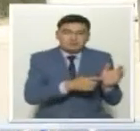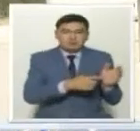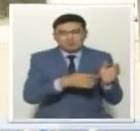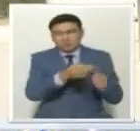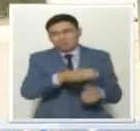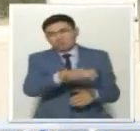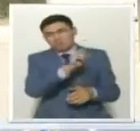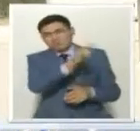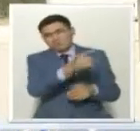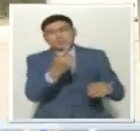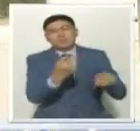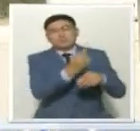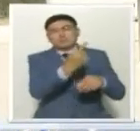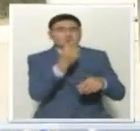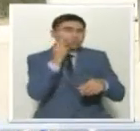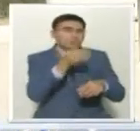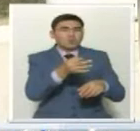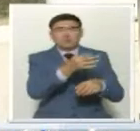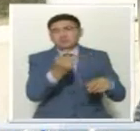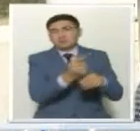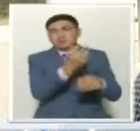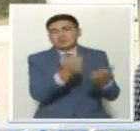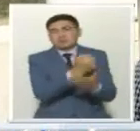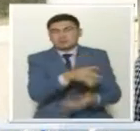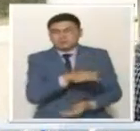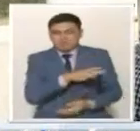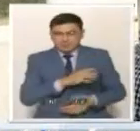Денсаулық сақтау министрі Алексей Цойдың айтуы бойынша,